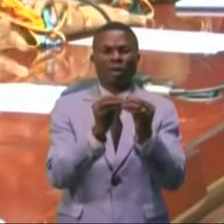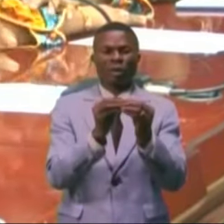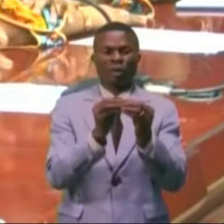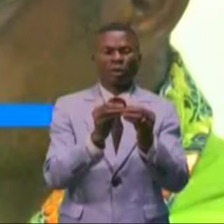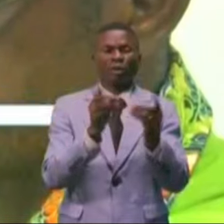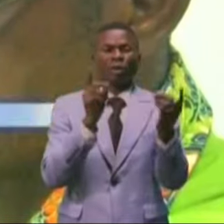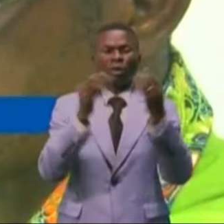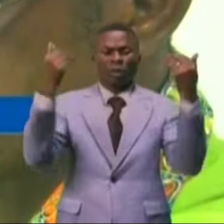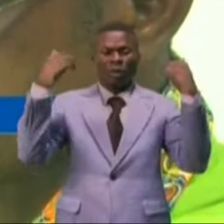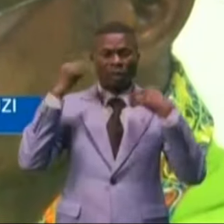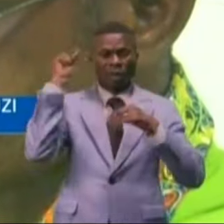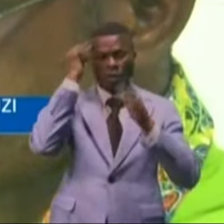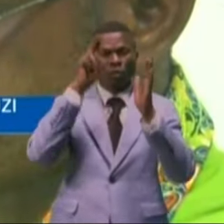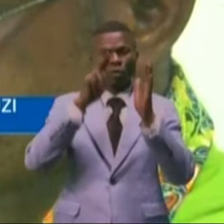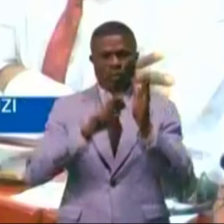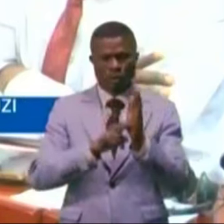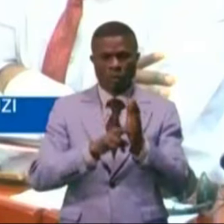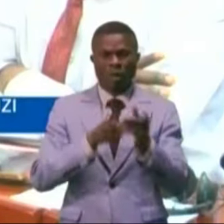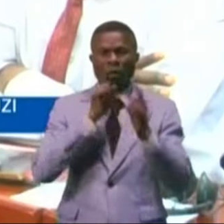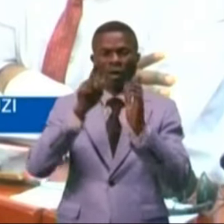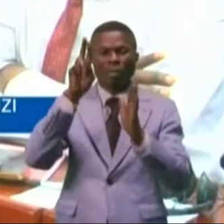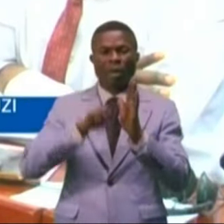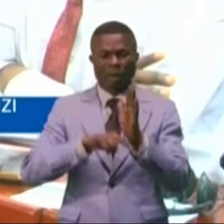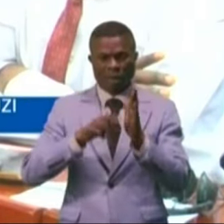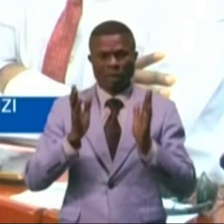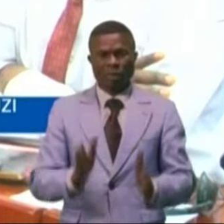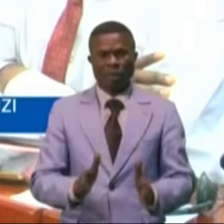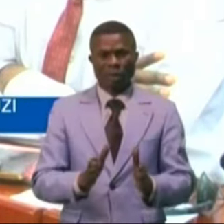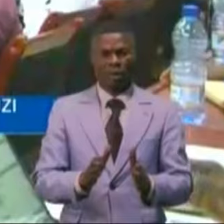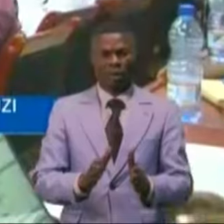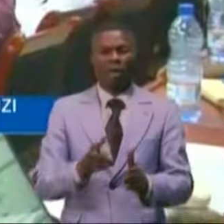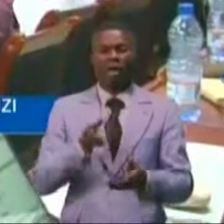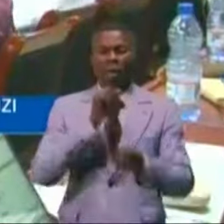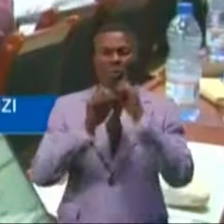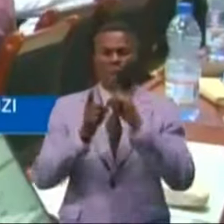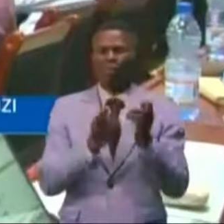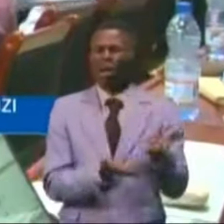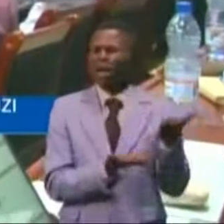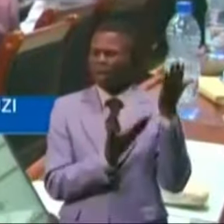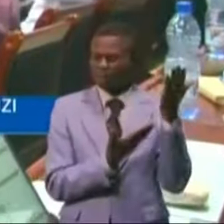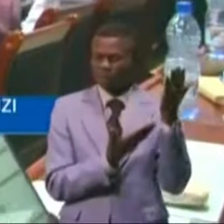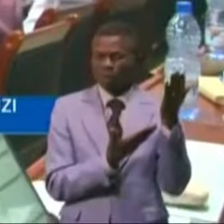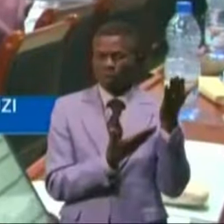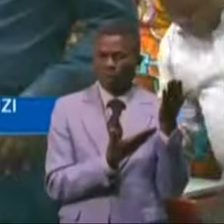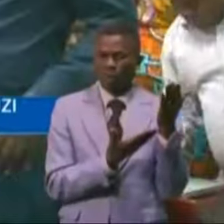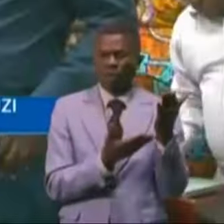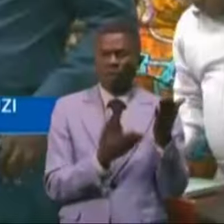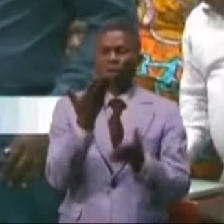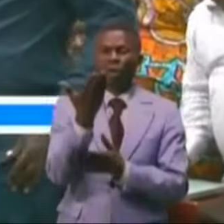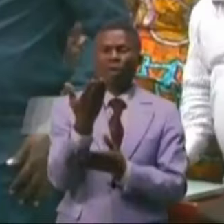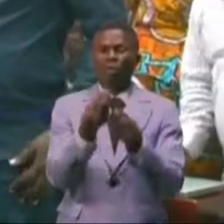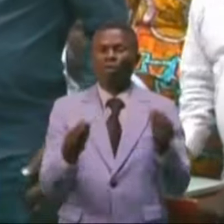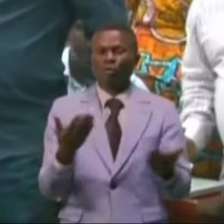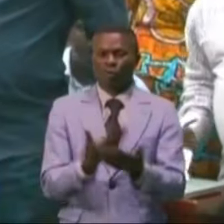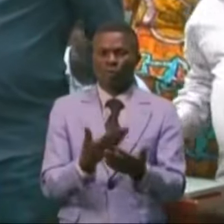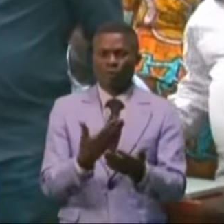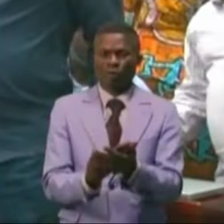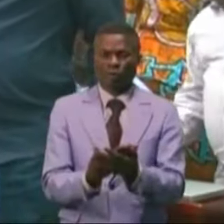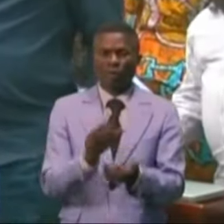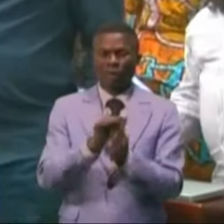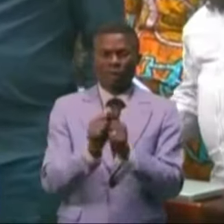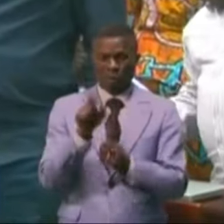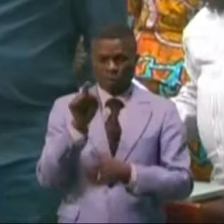autorités gouvernementales et parlementaires pour des échanges approfondis et solutions idoines sur ces